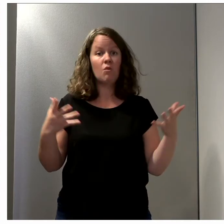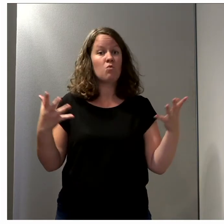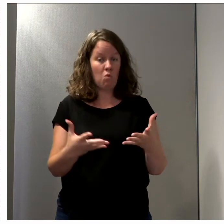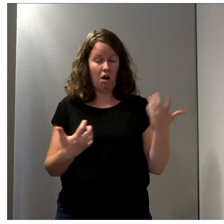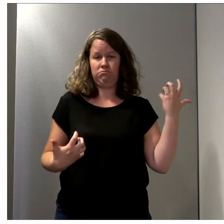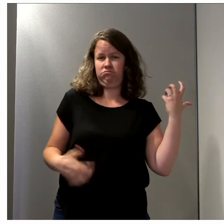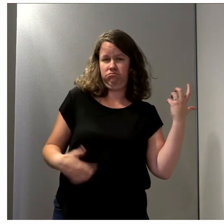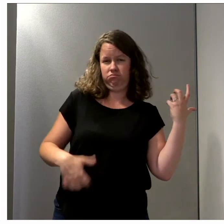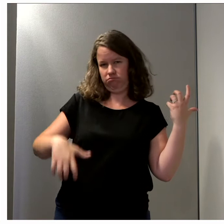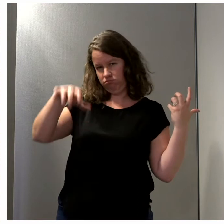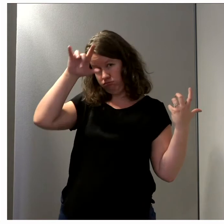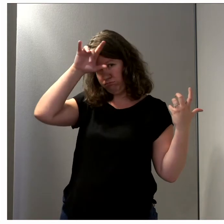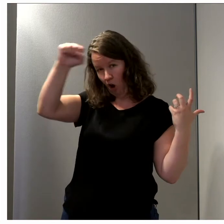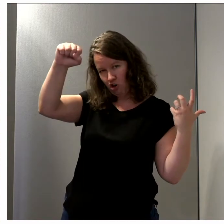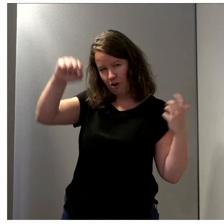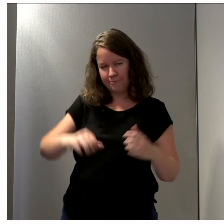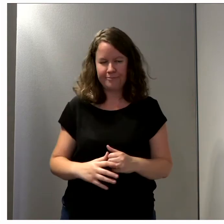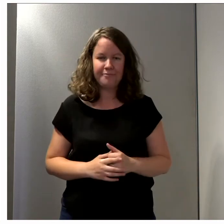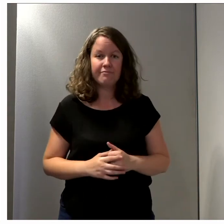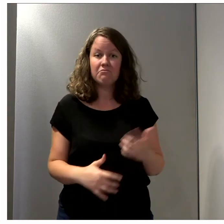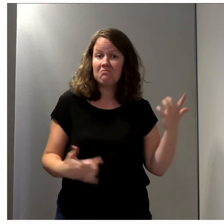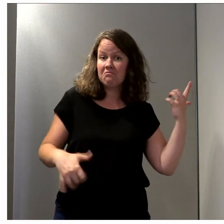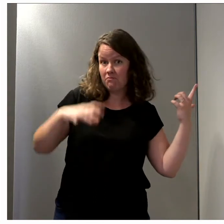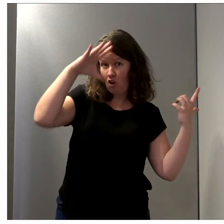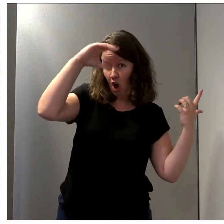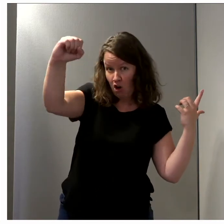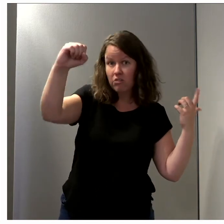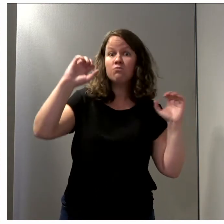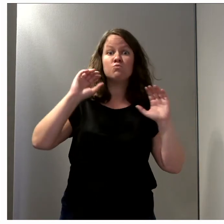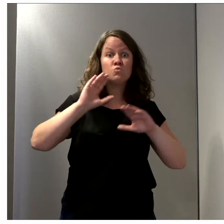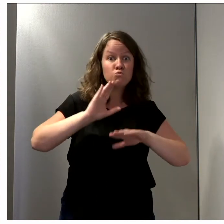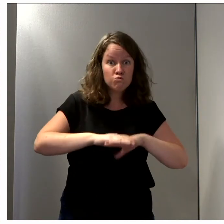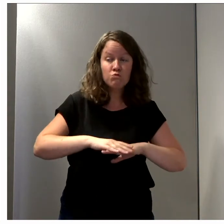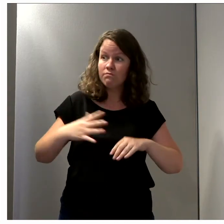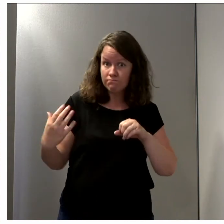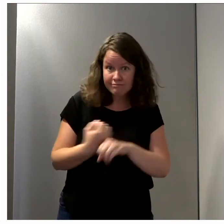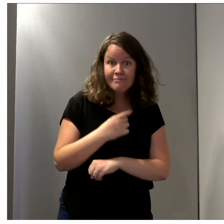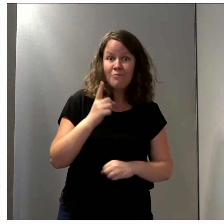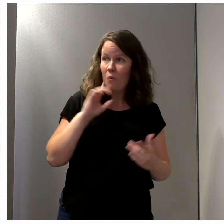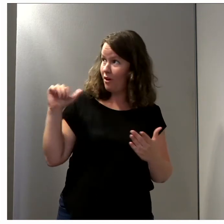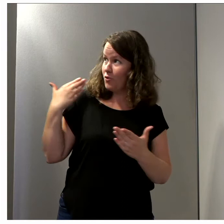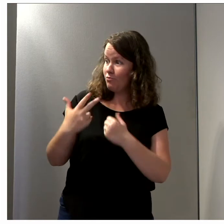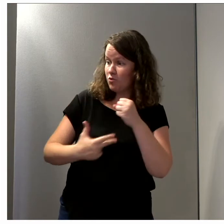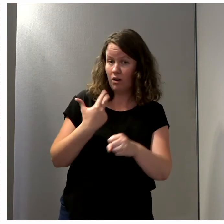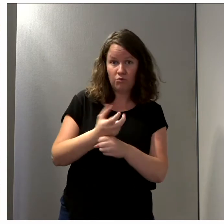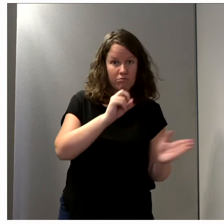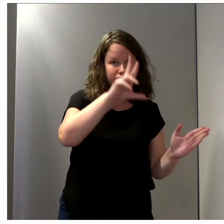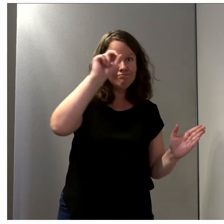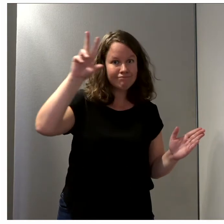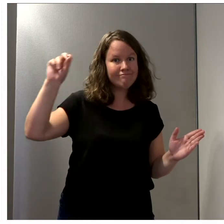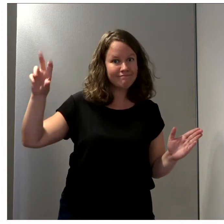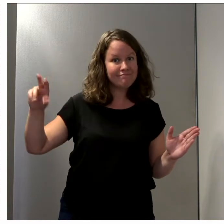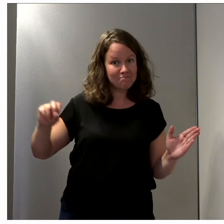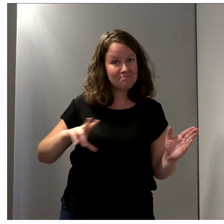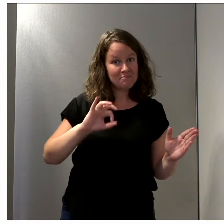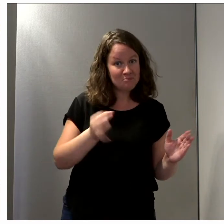rock. Ils constituent un groupe de rock qui tourne depuis 3 ans. Et puis, fort du succès de